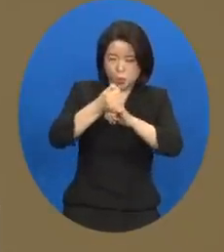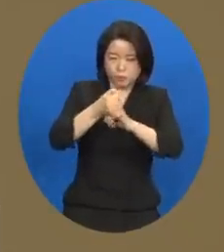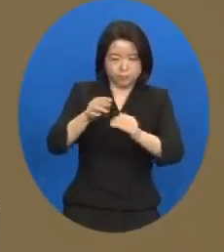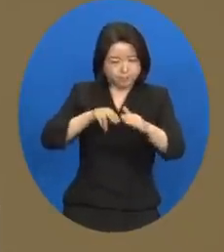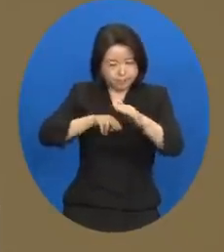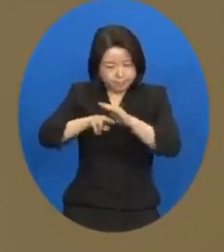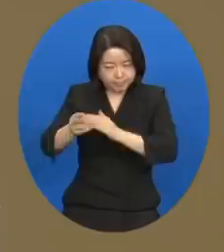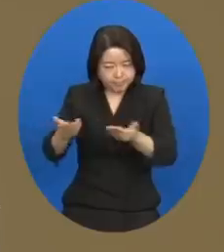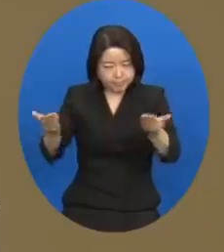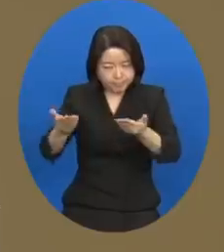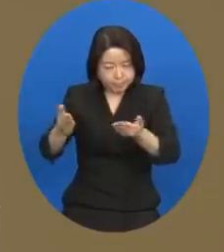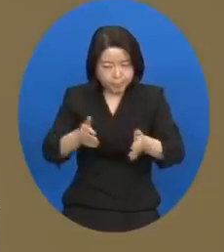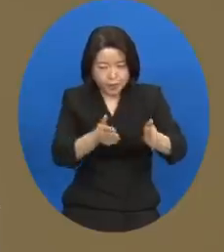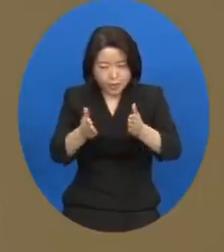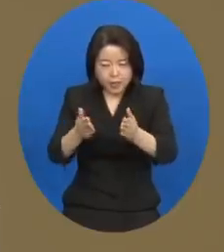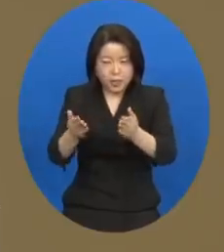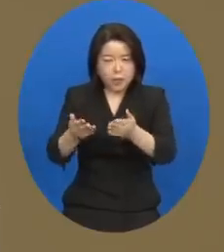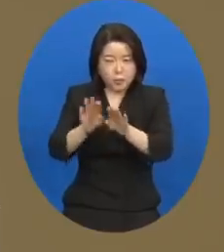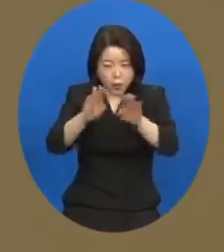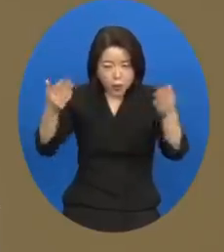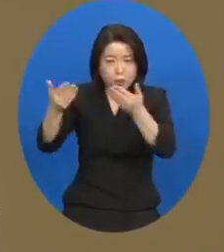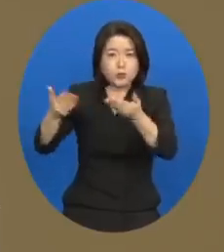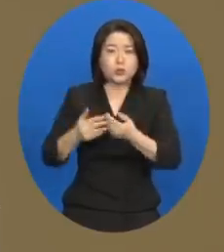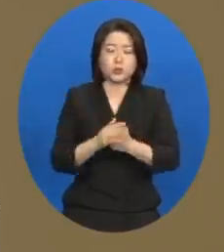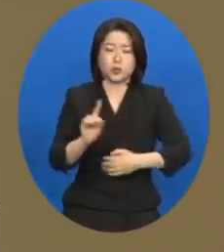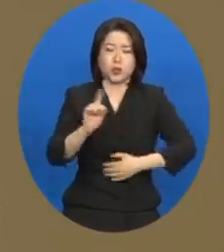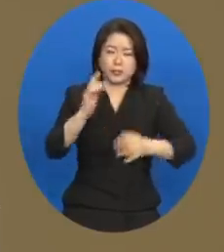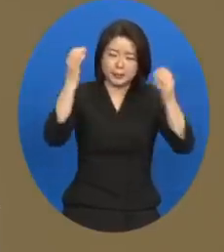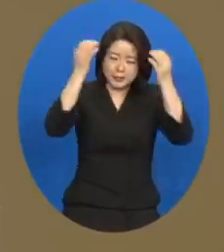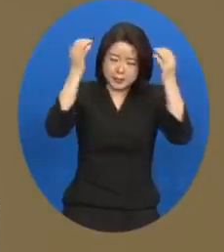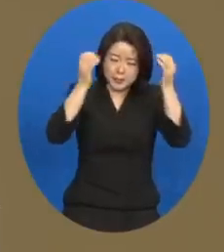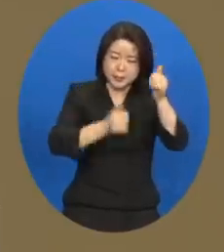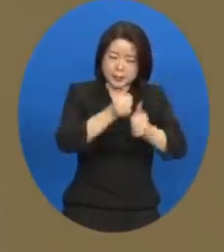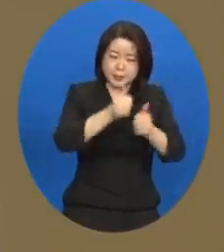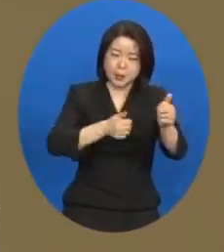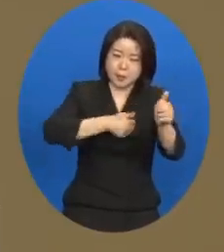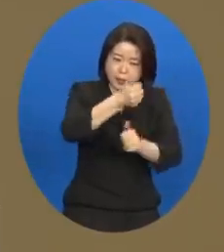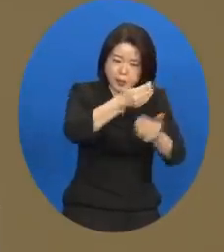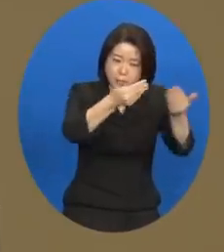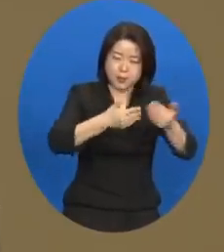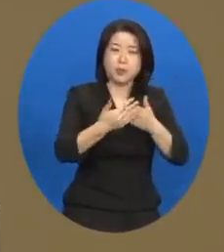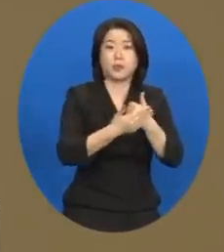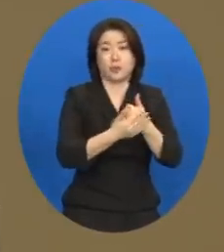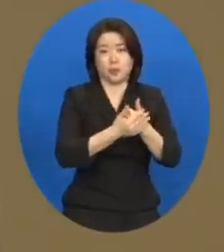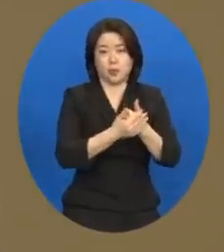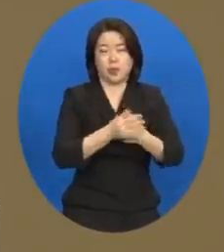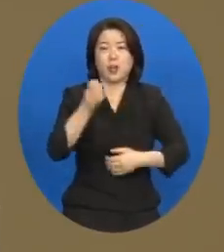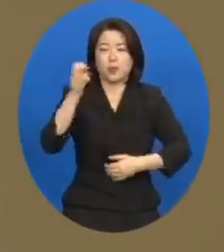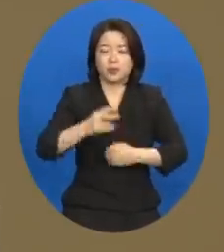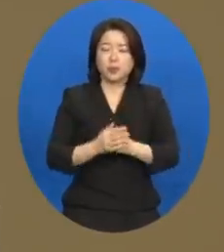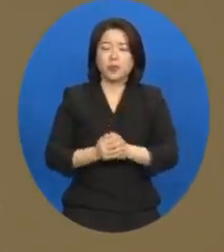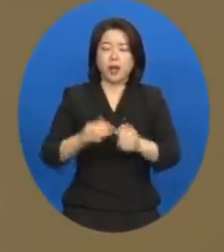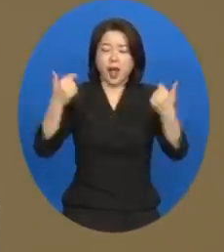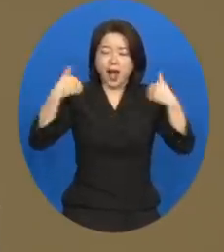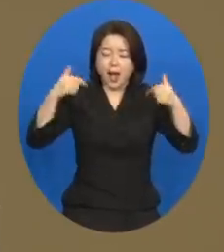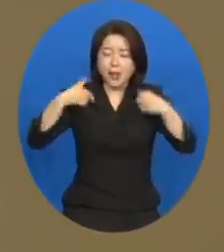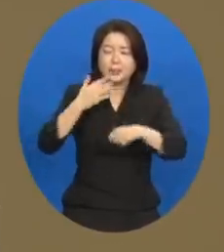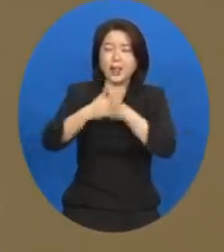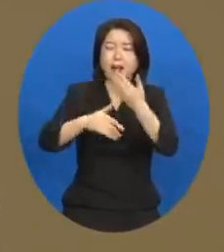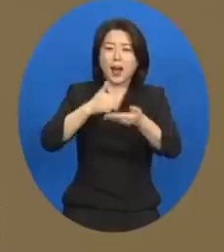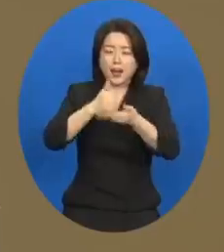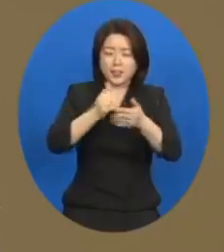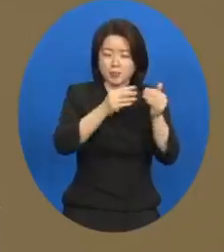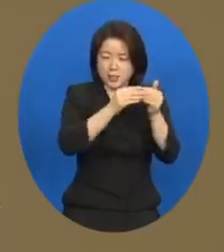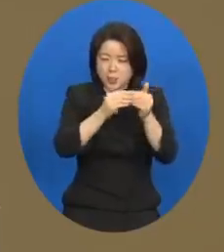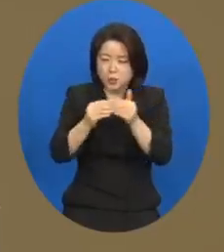길을 여시고 어떤 시험도 이기게 하신다는 것과 또 하나 항상 하나님께